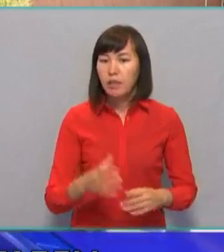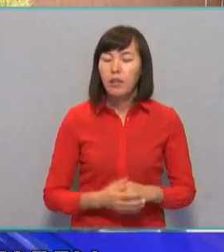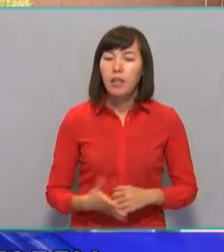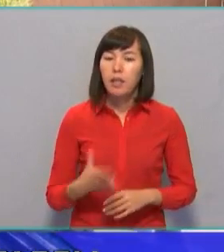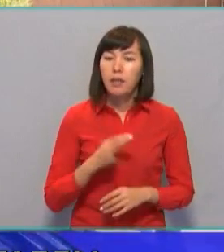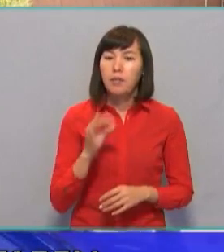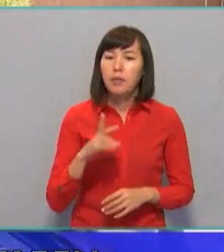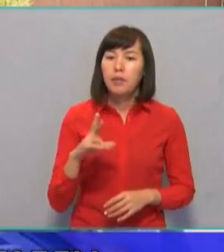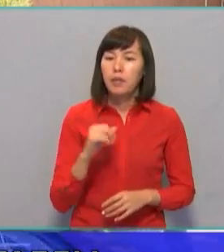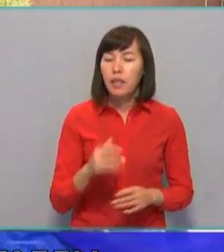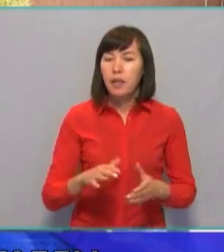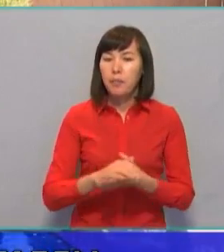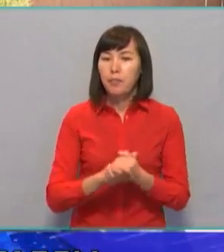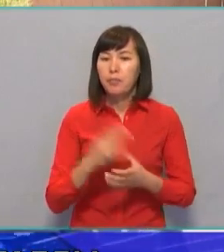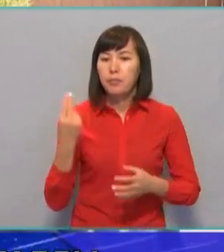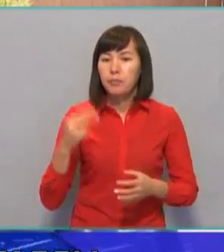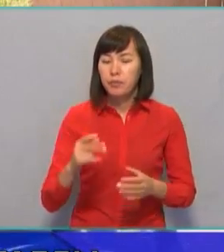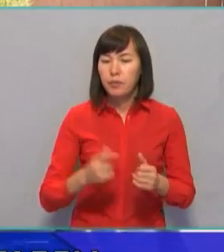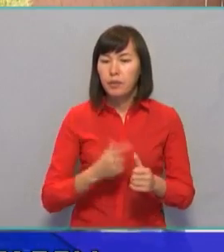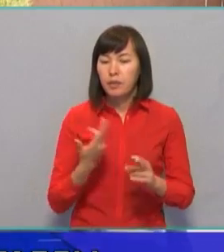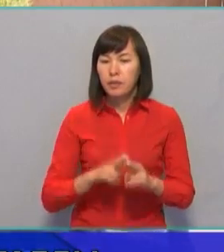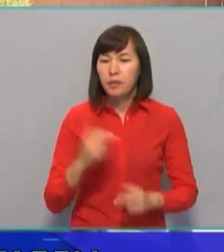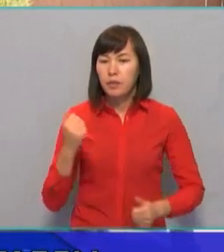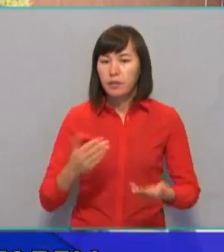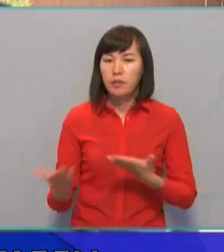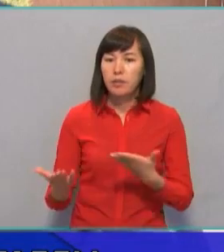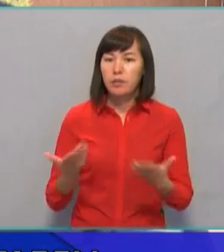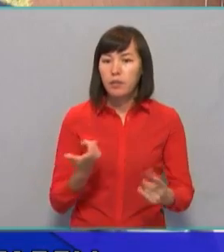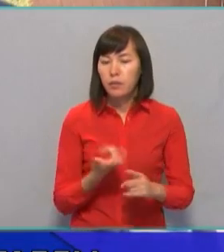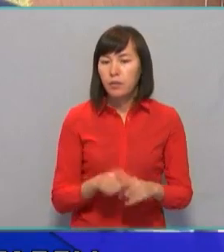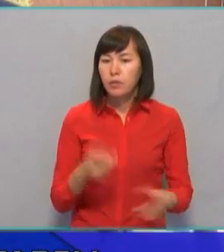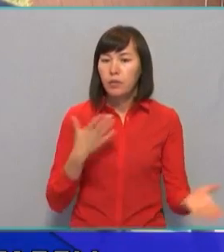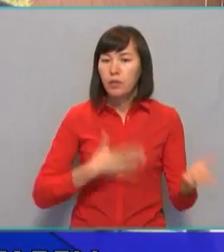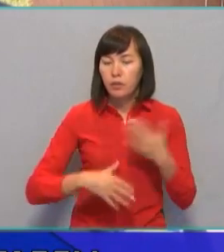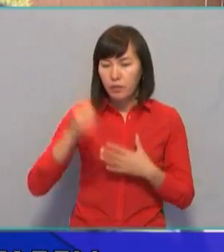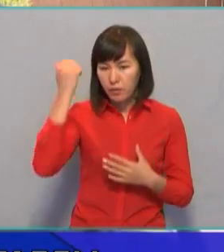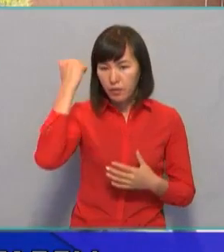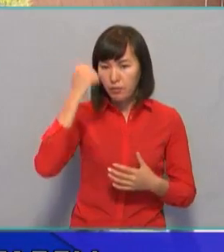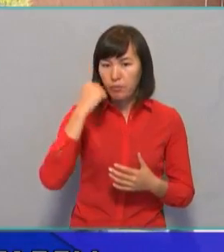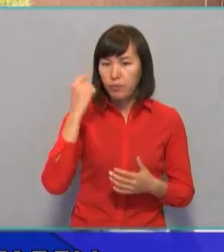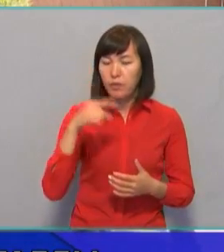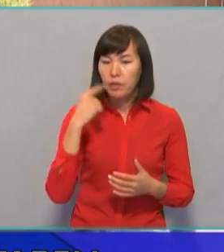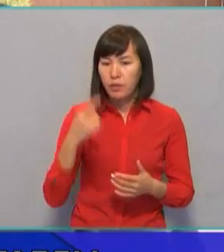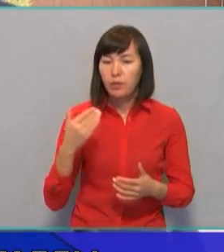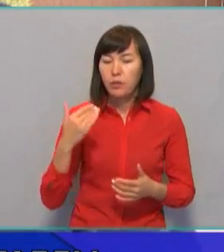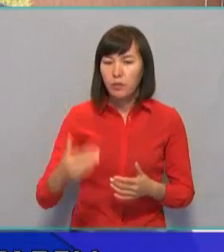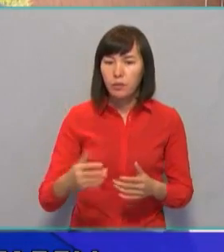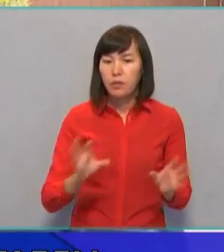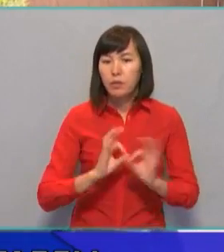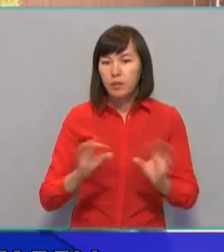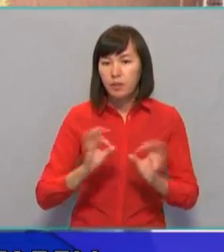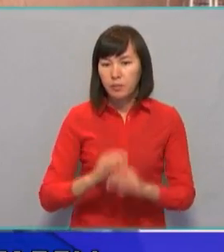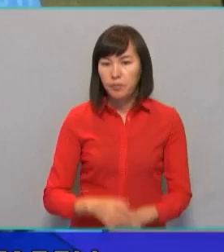Біз Италияның стенд ату федерациясының президентінің атынан осы жарысқа шақырту алғанымызға алғыс айтамыз. Өзі де өзінің алғысын